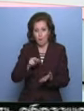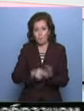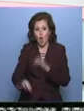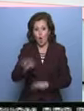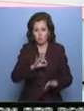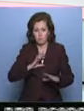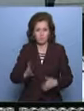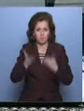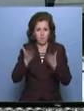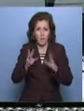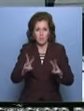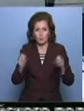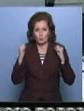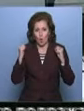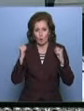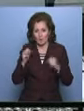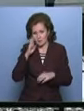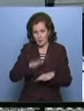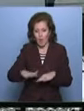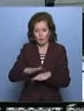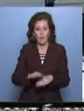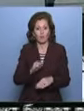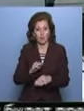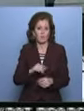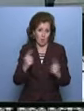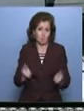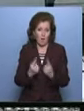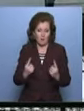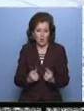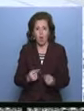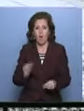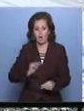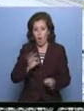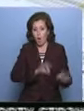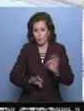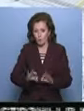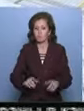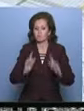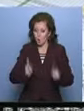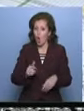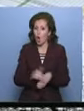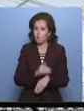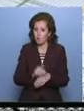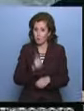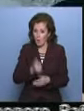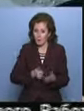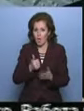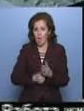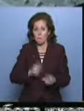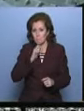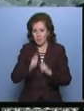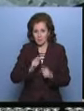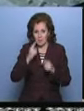Минспорту страны в качестве типового. Работа ижевских архитекторов уже получила одобрение своих коллег, заслужив приз зрительских симпатий